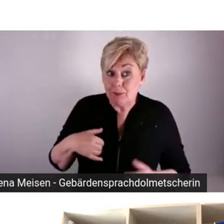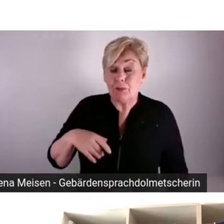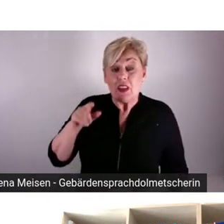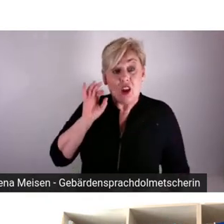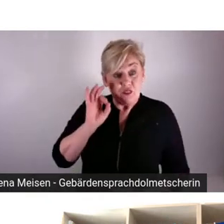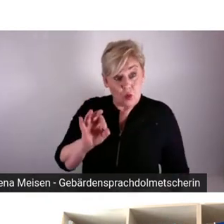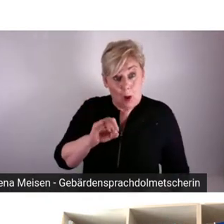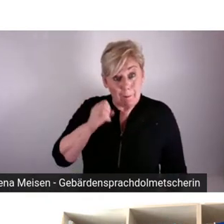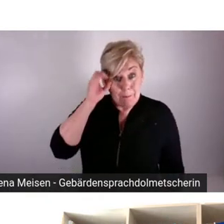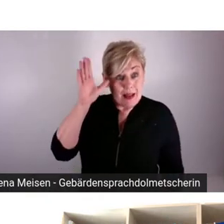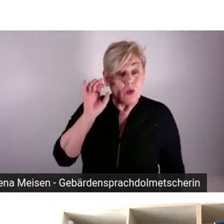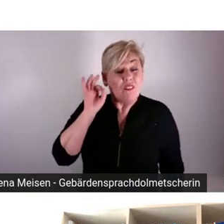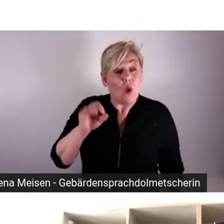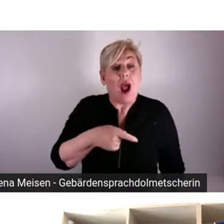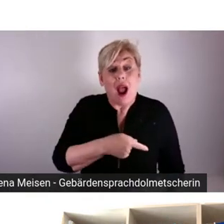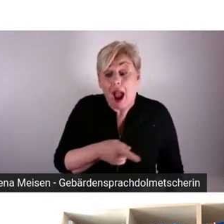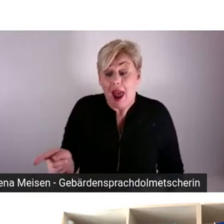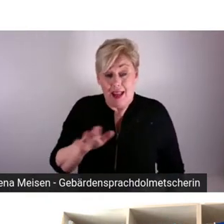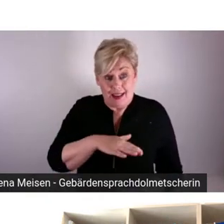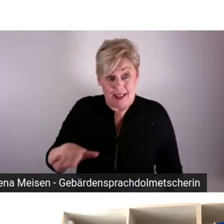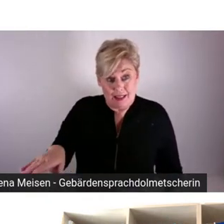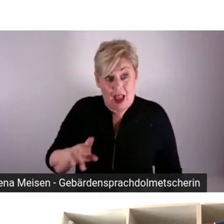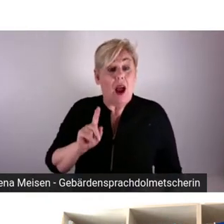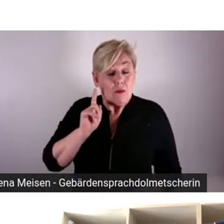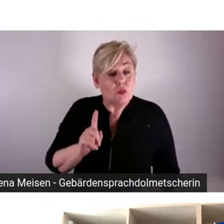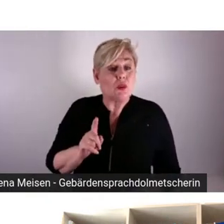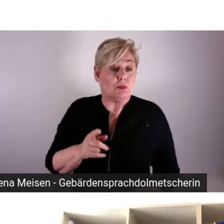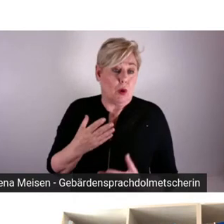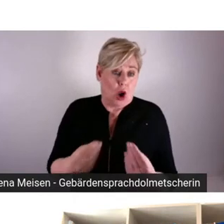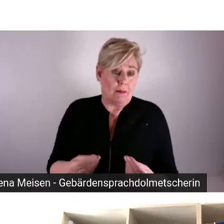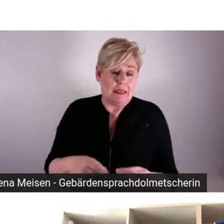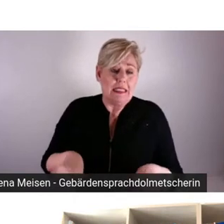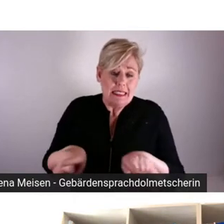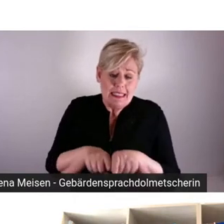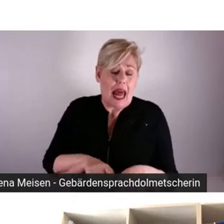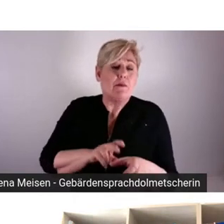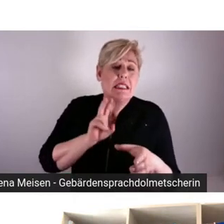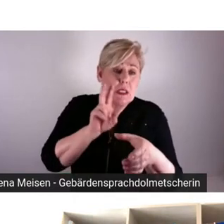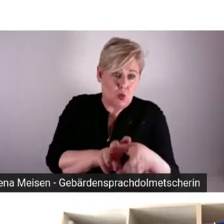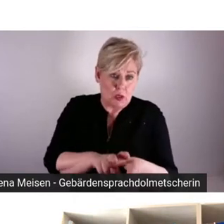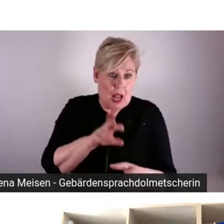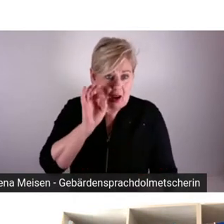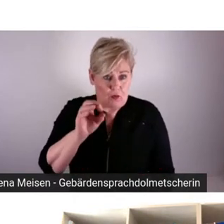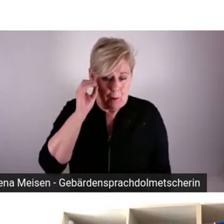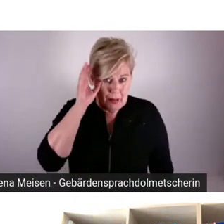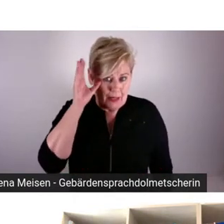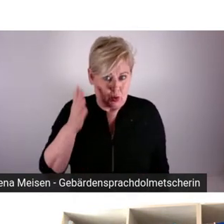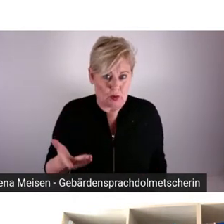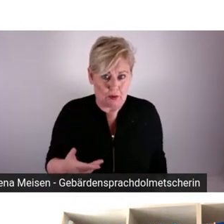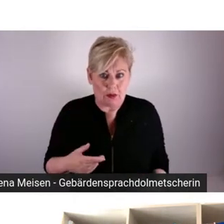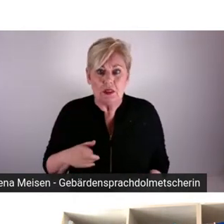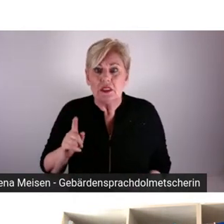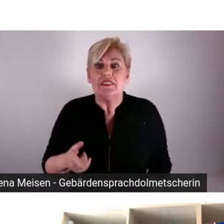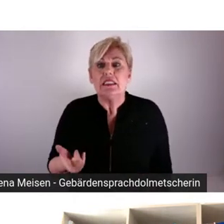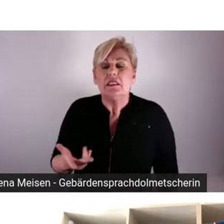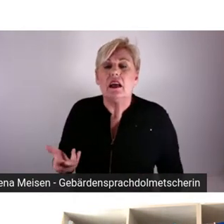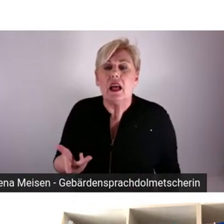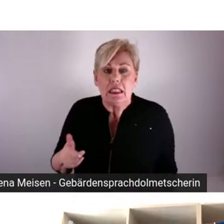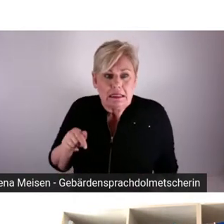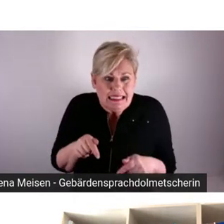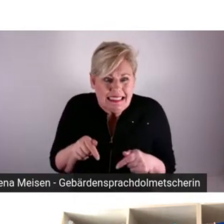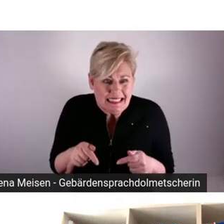das gleiche, den gleichen Zugang zur Bildung zu ermöglichen. Und das heißt, wir müssen ran ans Schulsystem, weil das wirkt ja wie ein Flaschenhals. Das ist ja